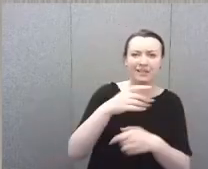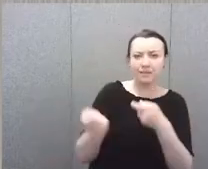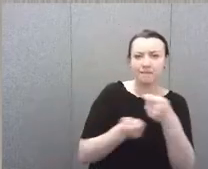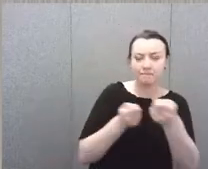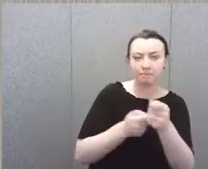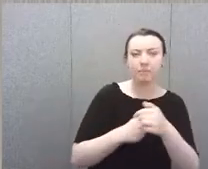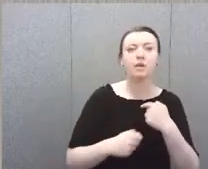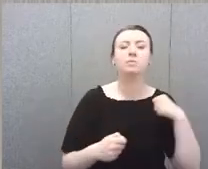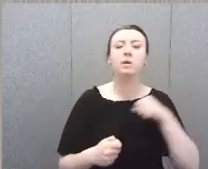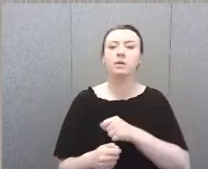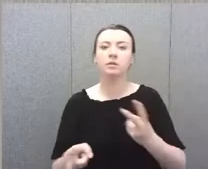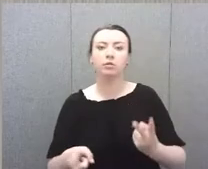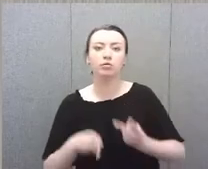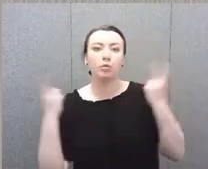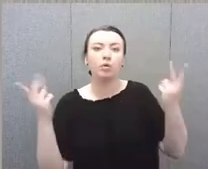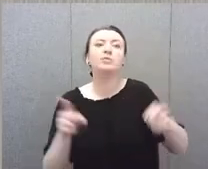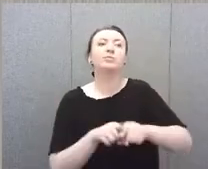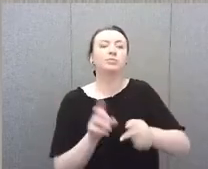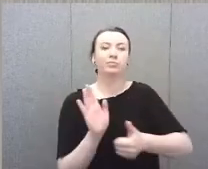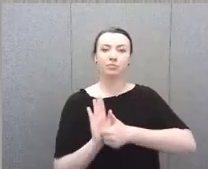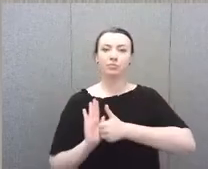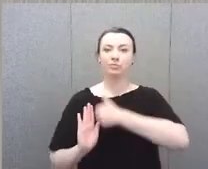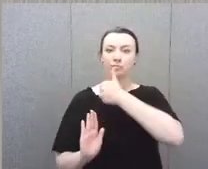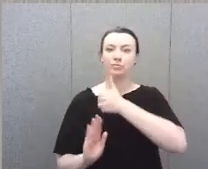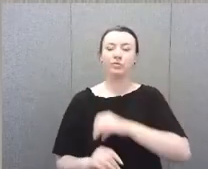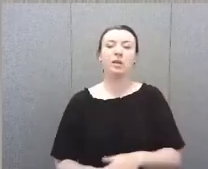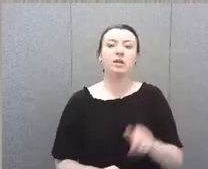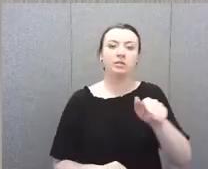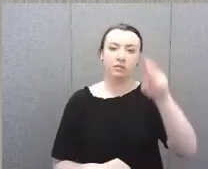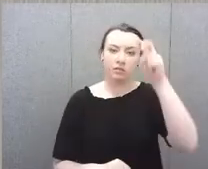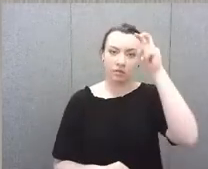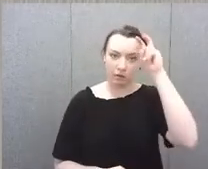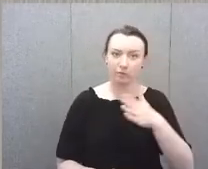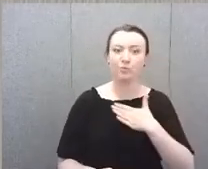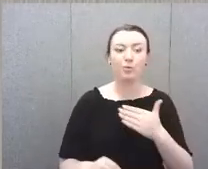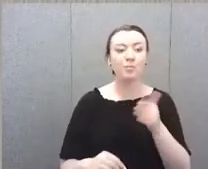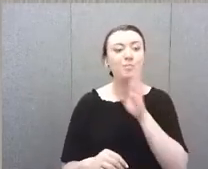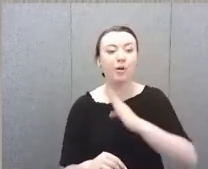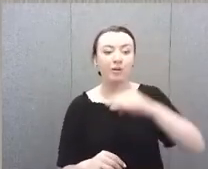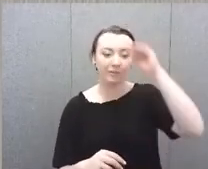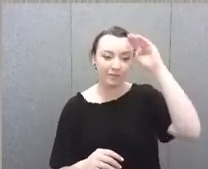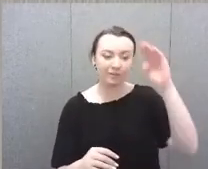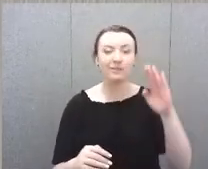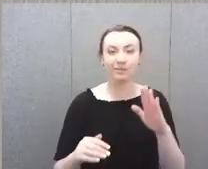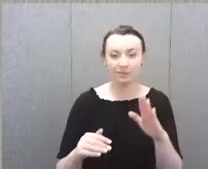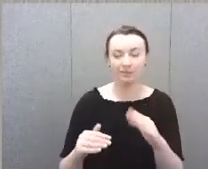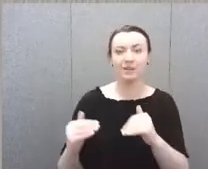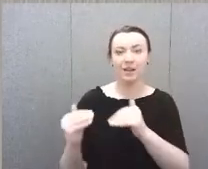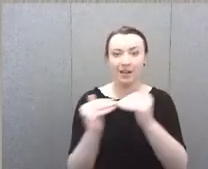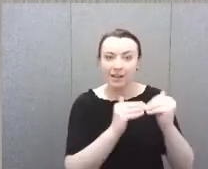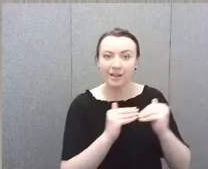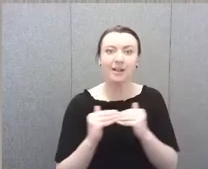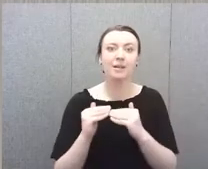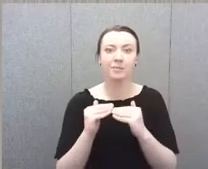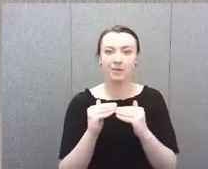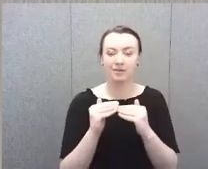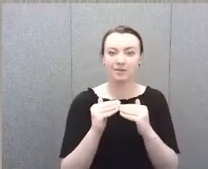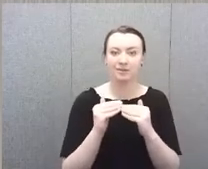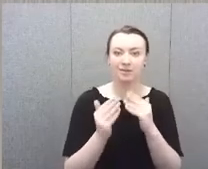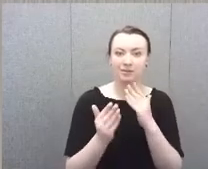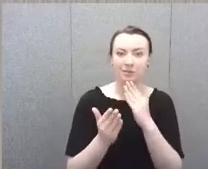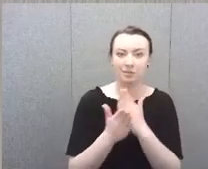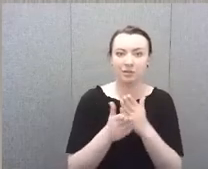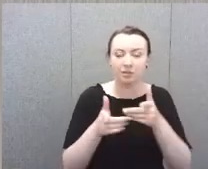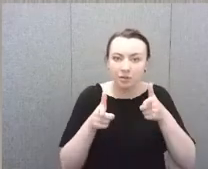нам были нужны в борьбе с кризисом. Я очень горда, что в этом правительстве гендерное